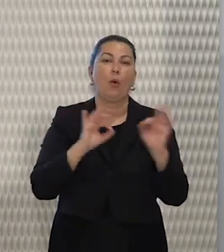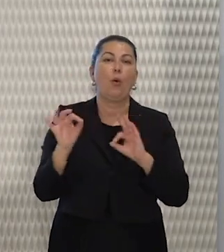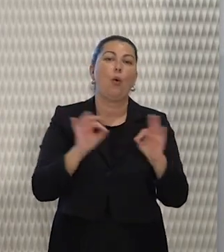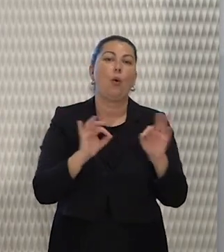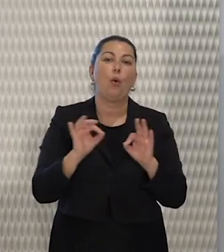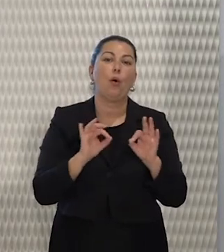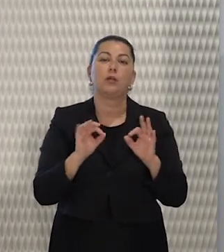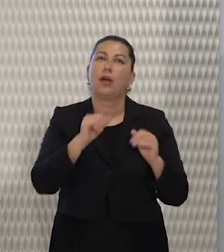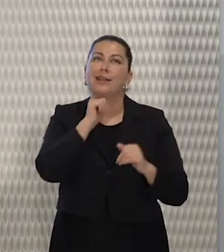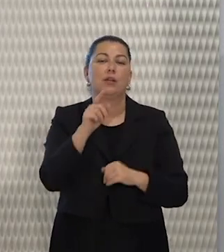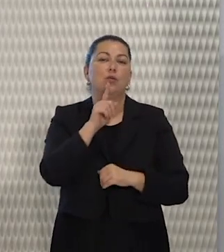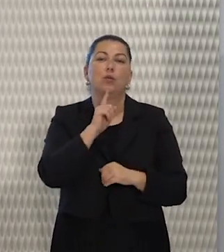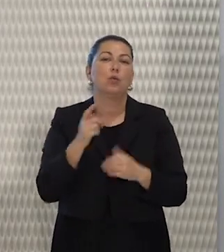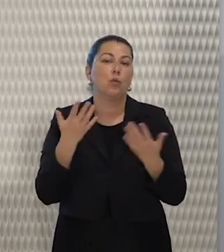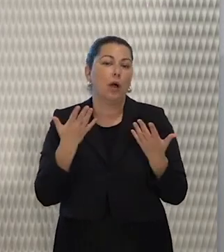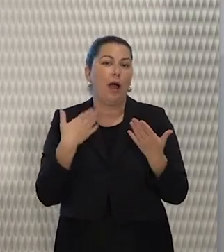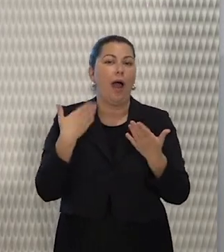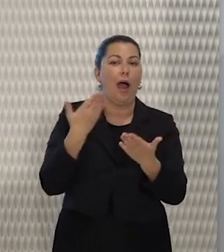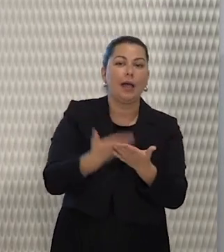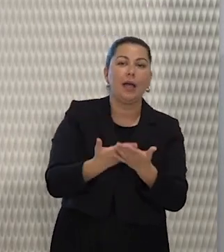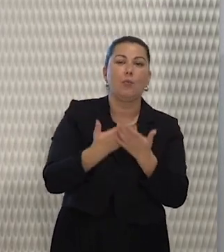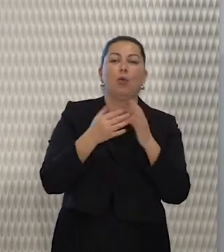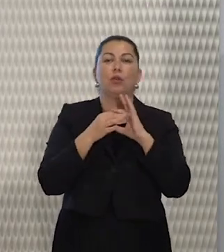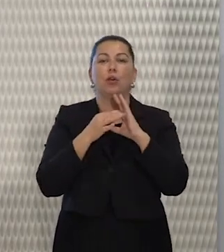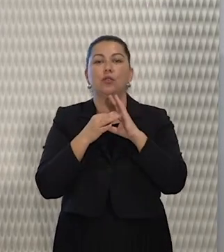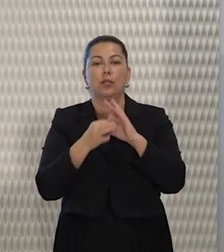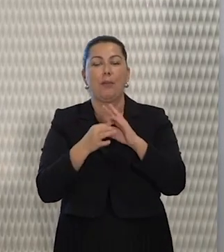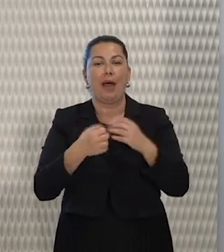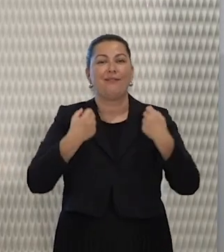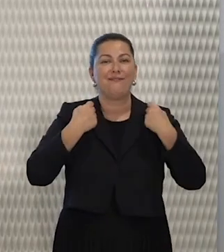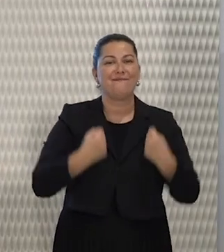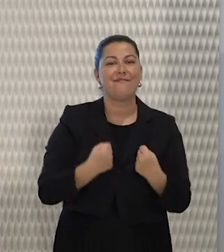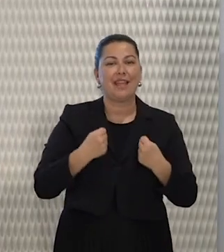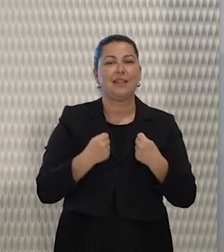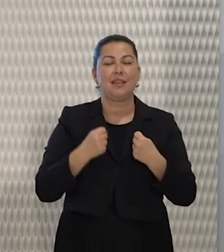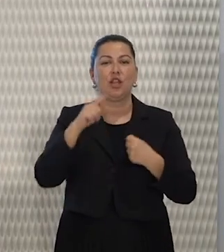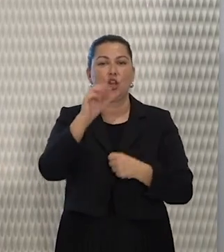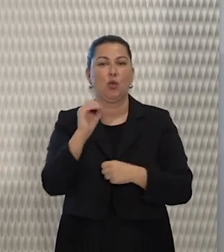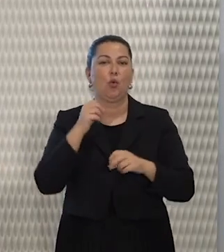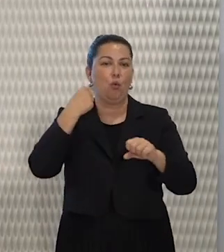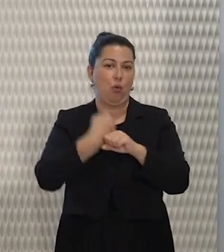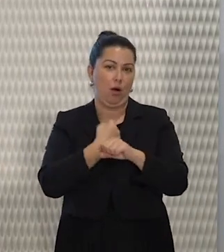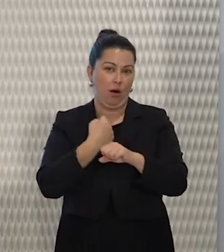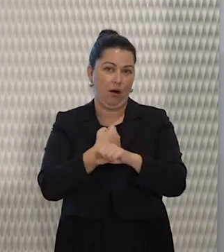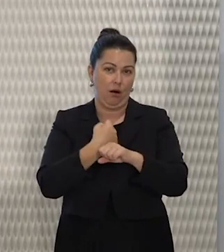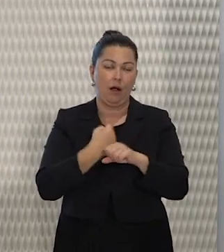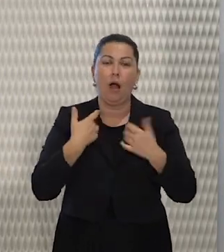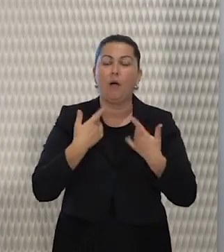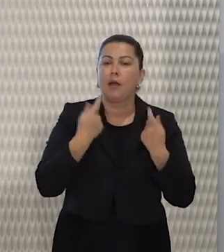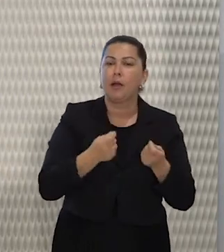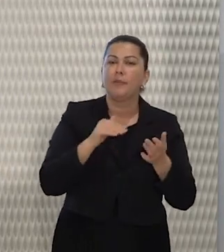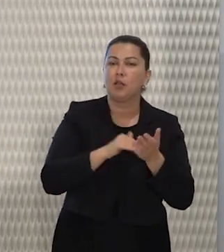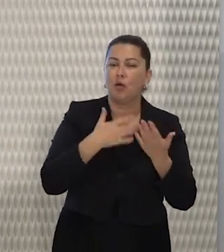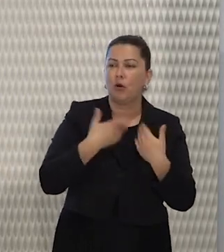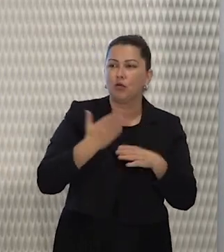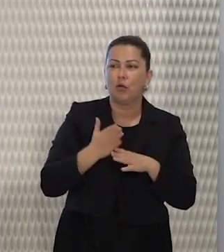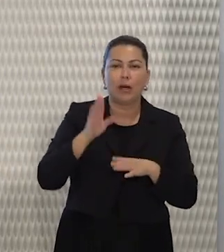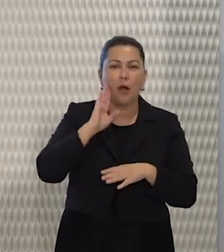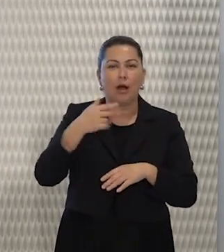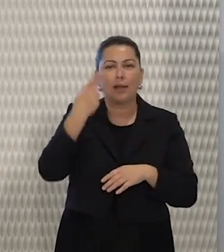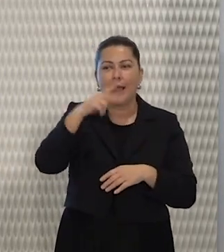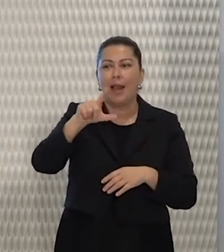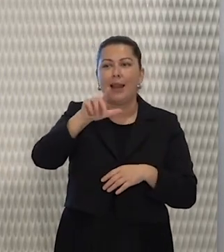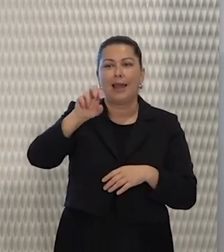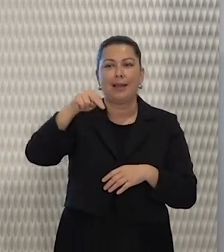auch nicht nur das Angebot Fit to Work. Es gibt auch, wir haben es auch schon gehört, ich glaube Sie, Herr Lehner, haben